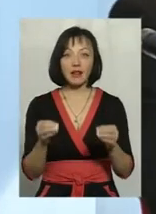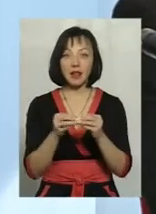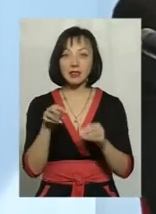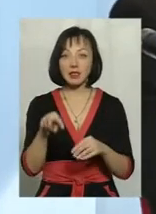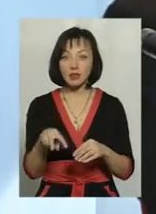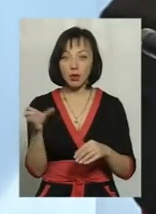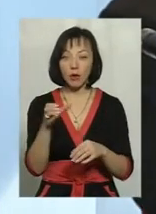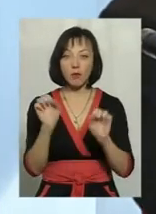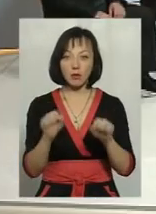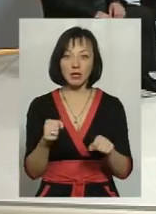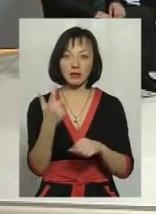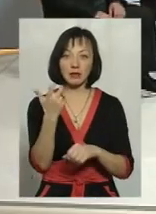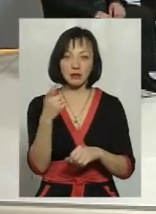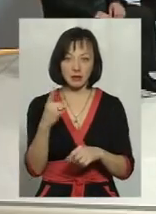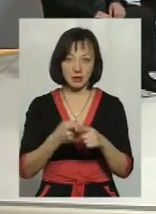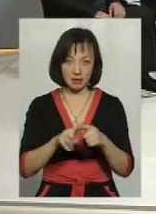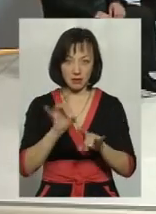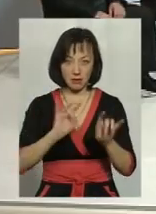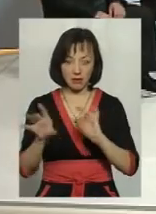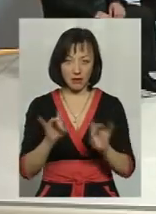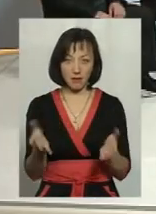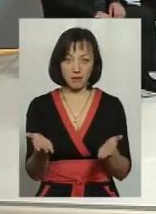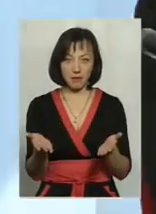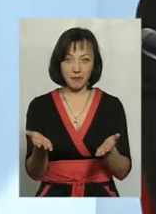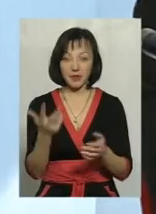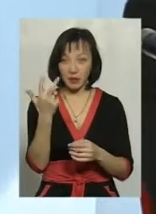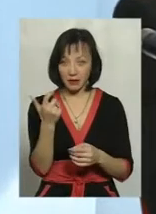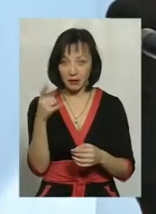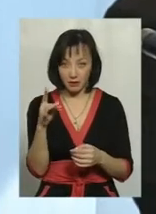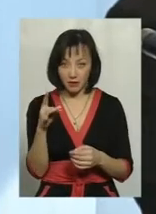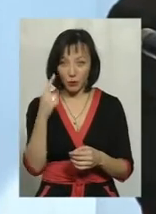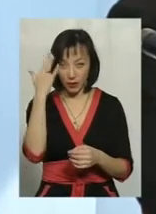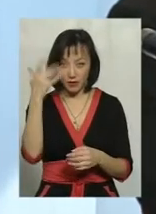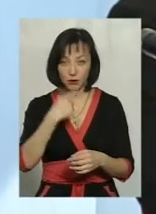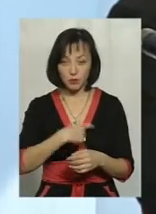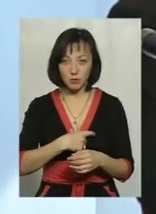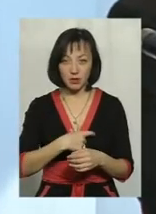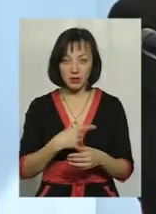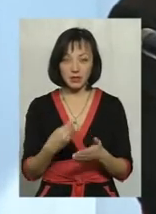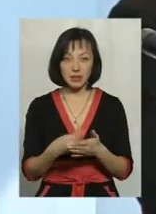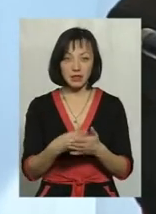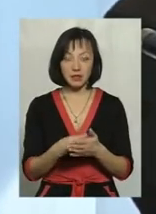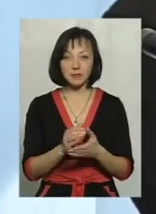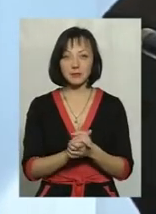за 300 гривень. Це реклама. За 300 гривень, уявіть собі, да? Ціна 15 гривень. Пане Сергію,